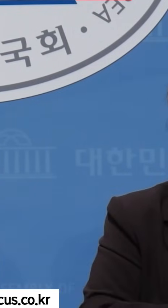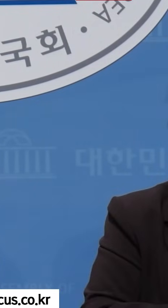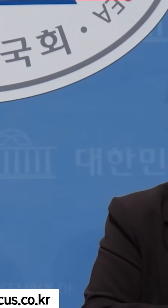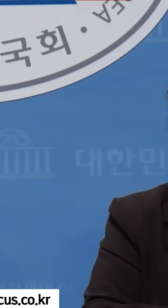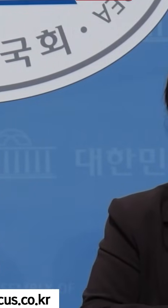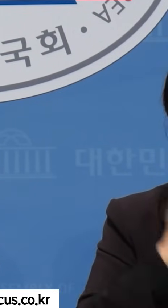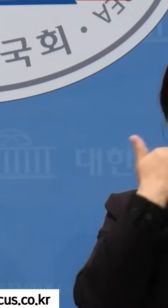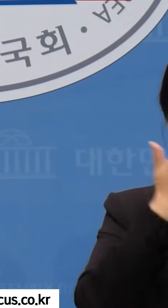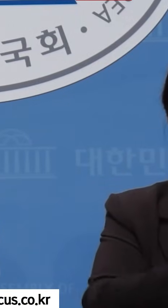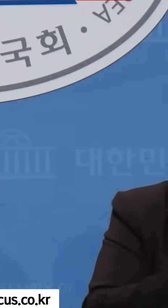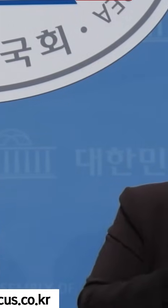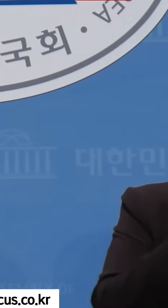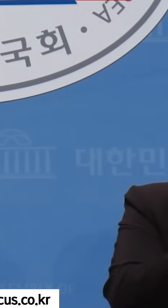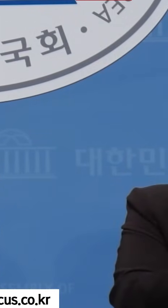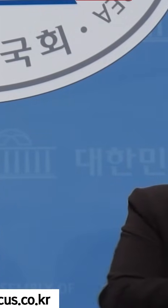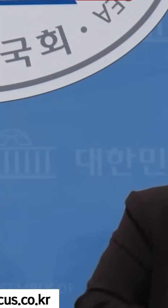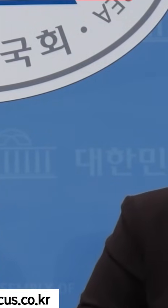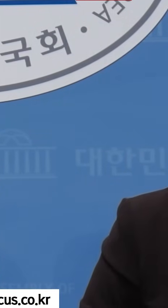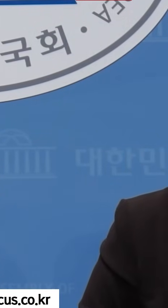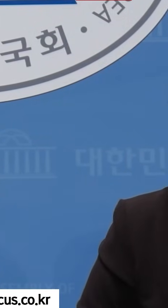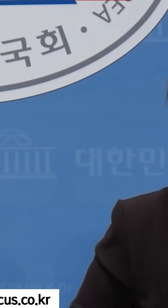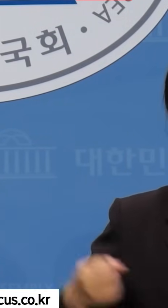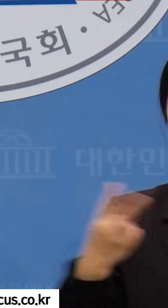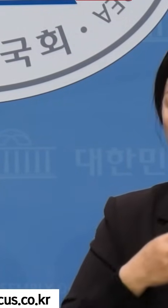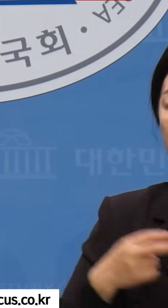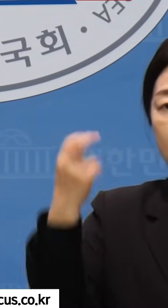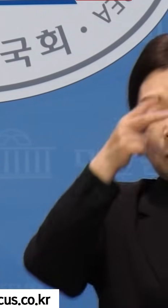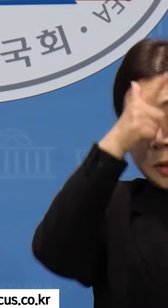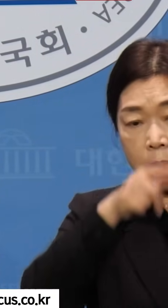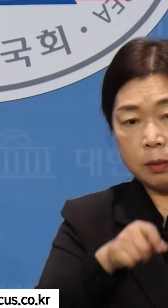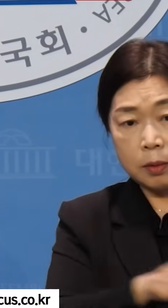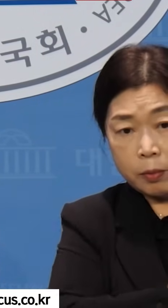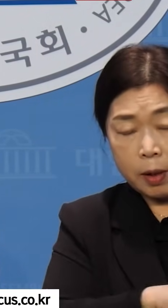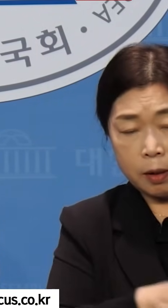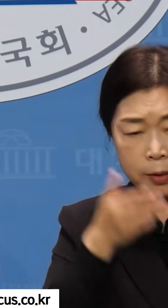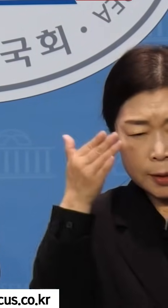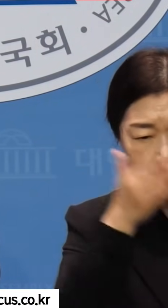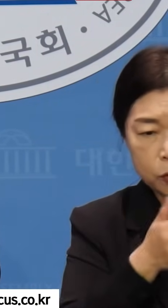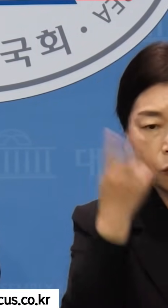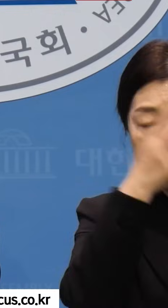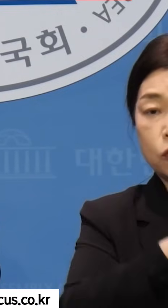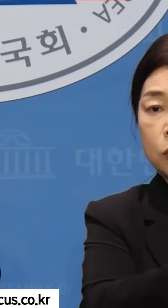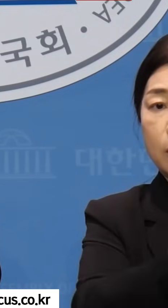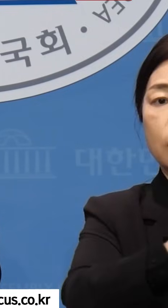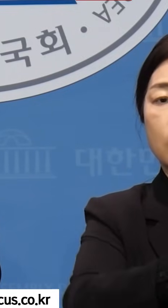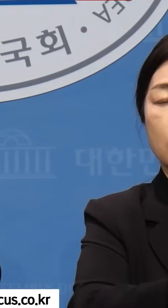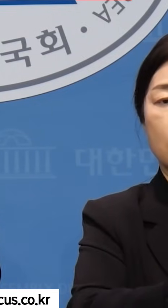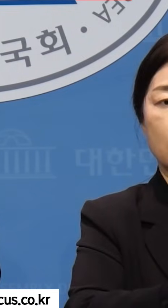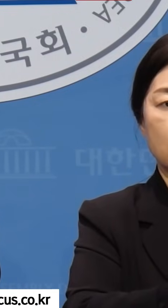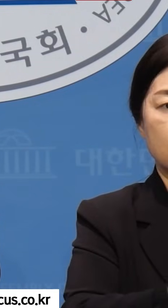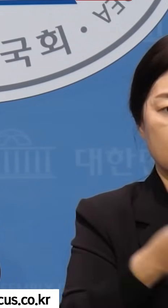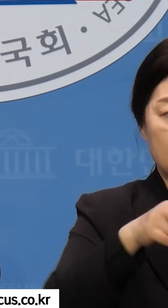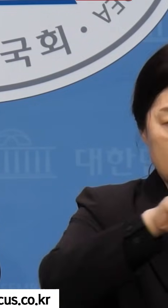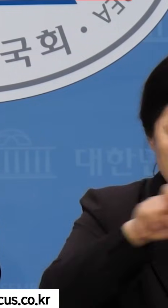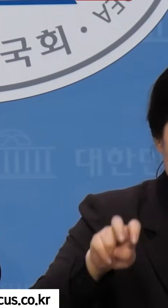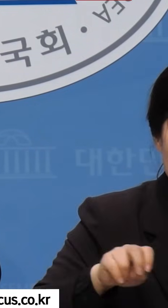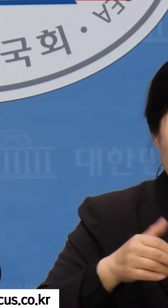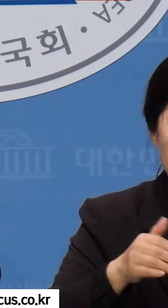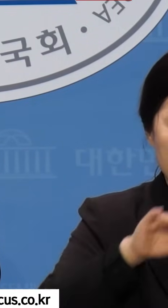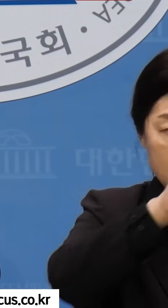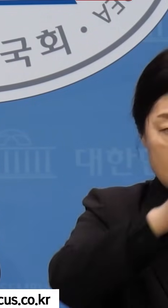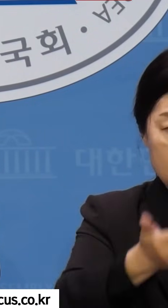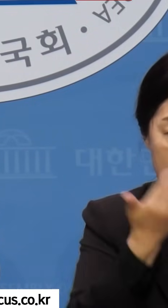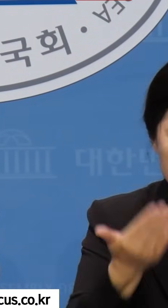하명수사, 검찰 특수부의 기획수사에 대해서는 왜 검찰이 제대로 수사를 하지 않고